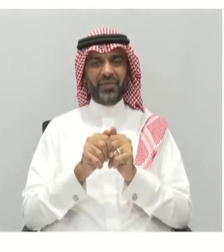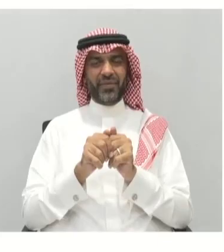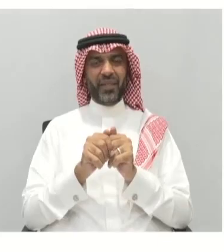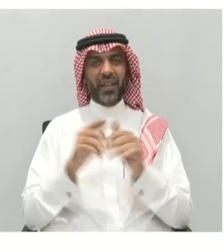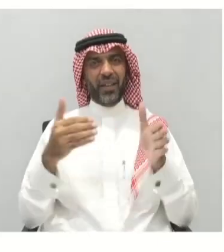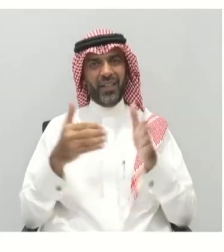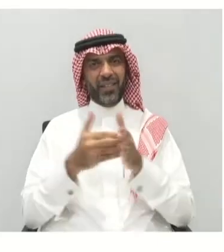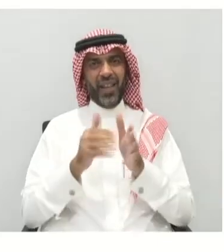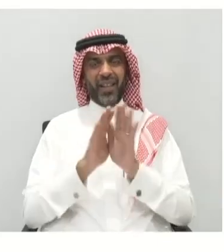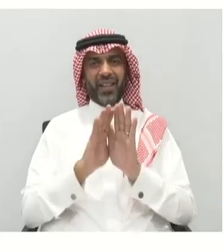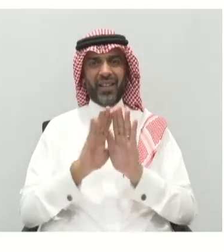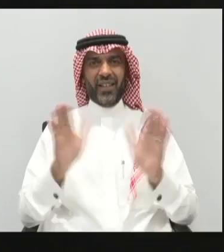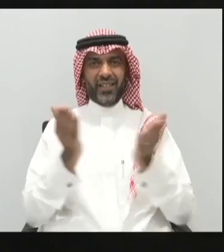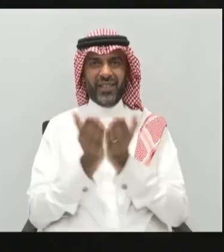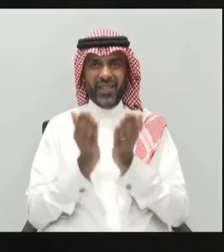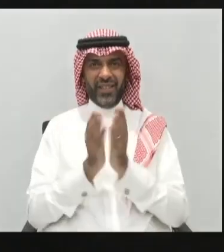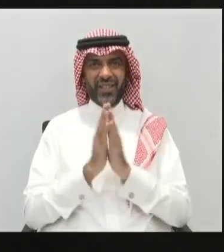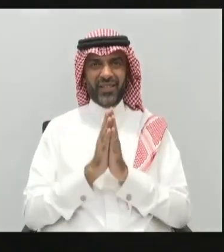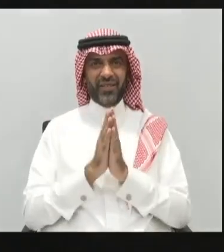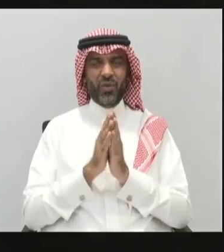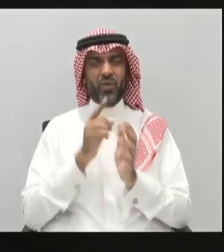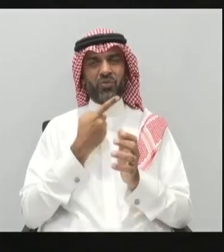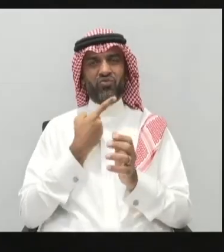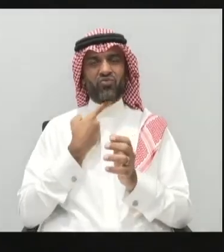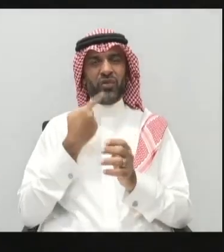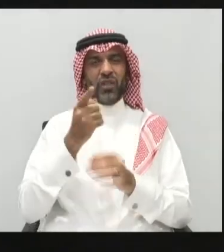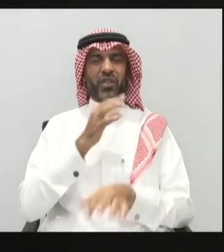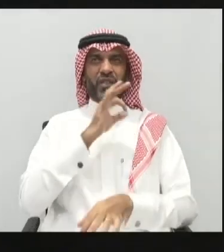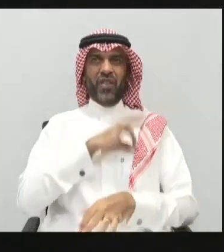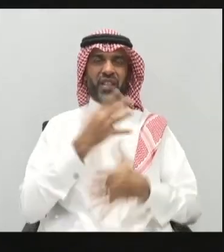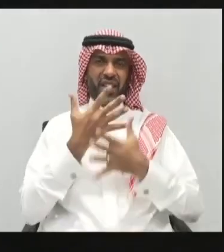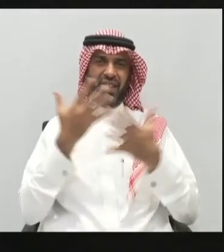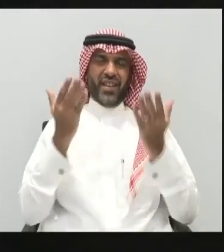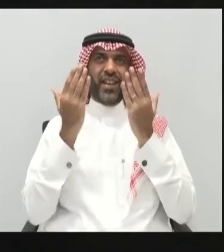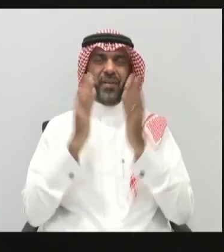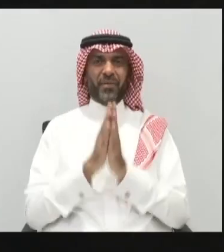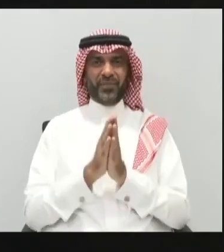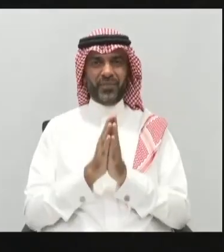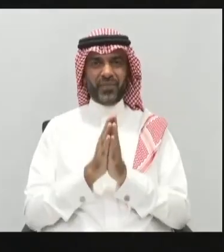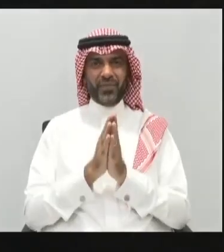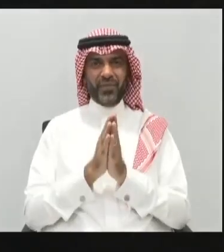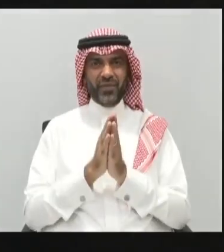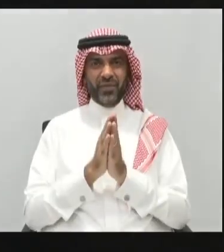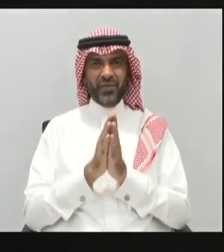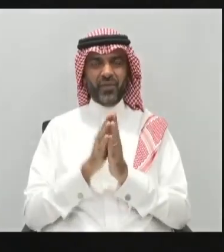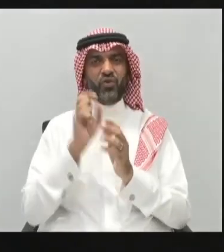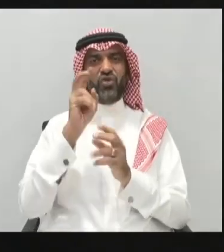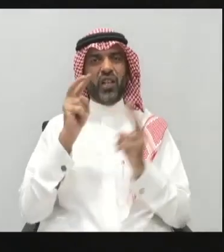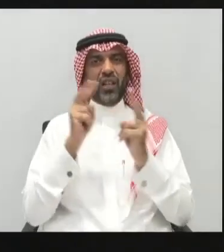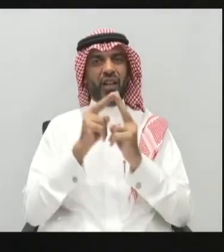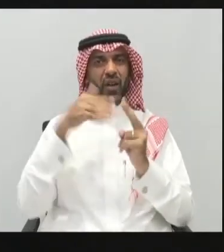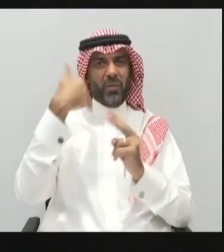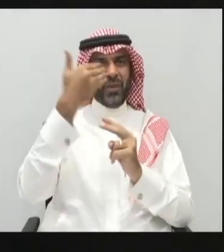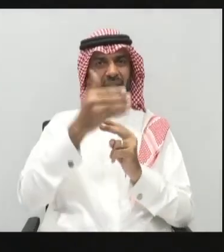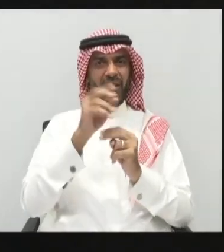قد انتهينا من هذا الدرس واتمنى انكم استفدتوا من هذا الدرس ونراكم على